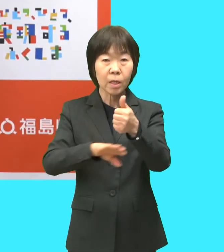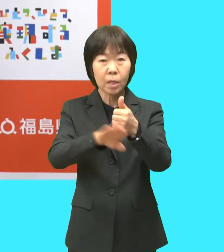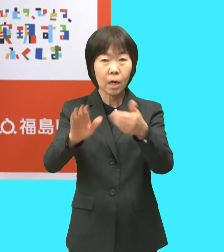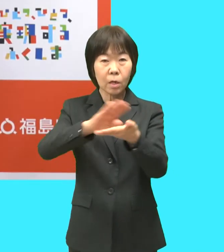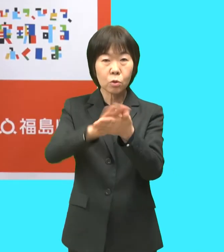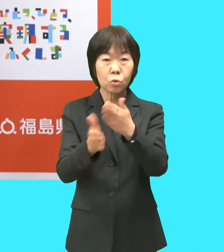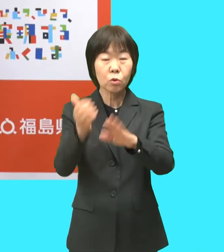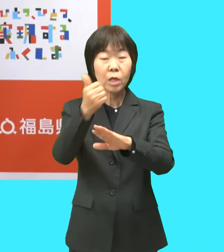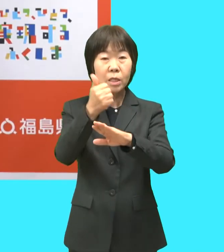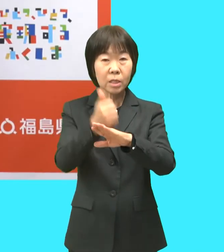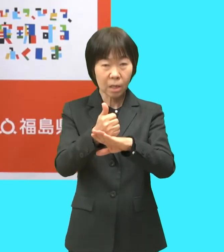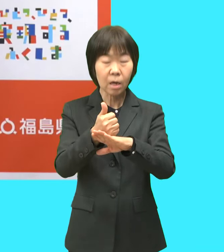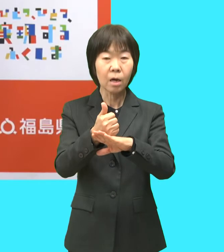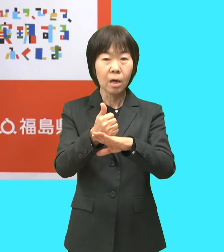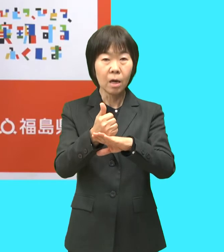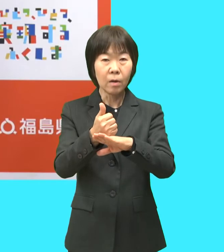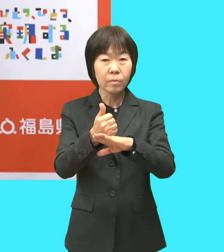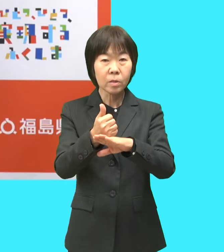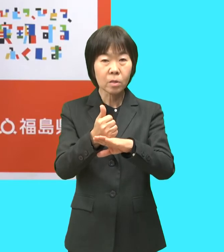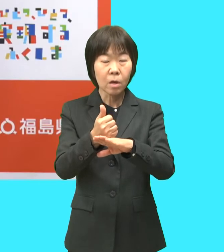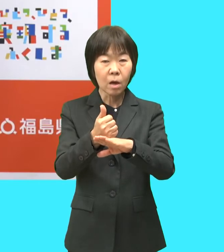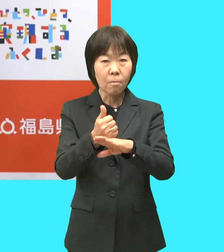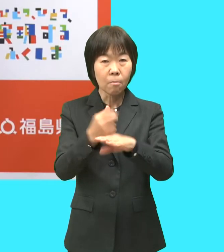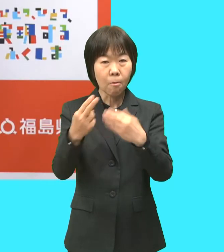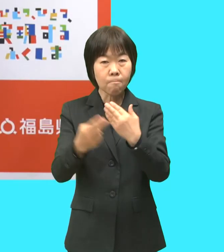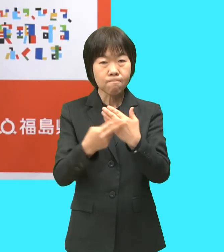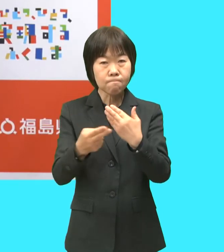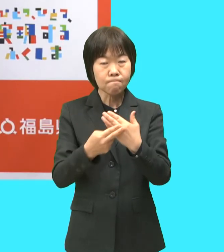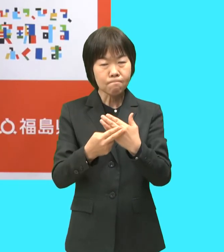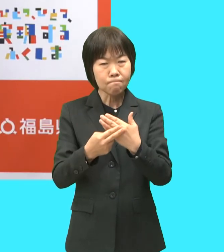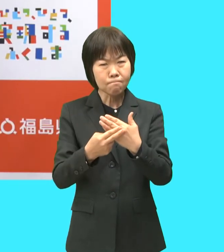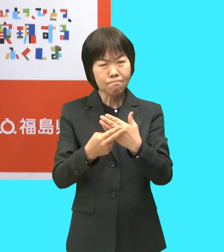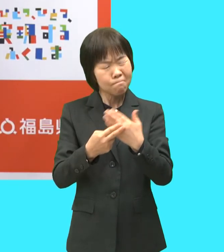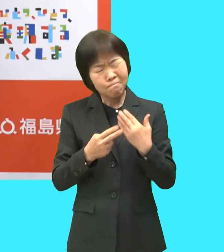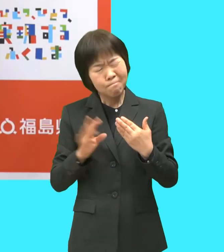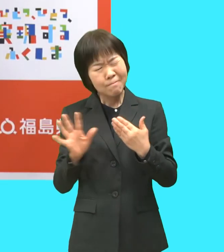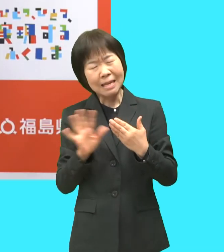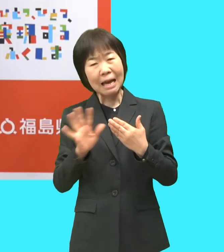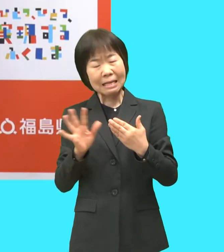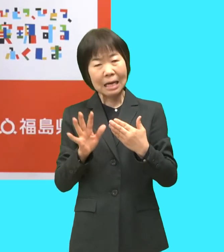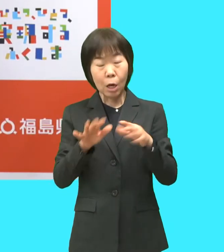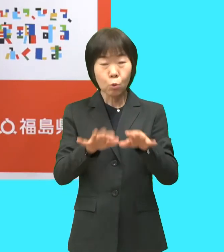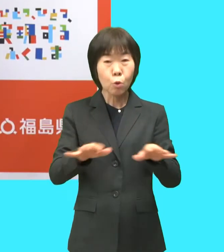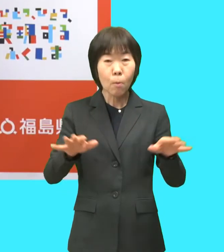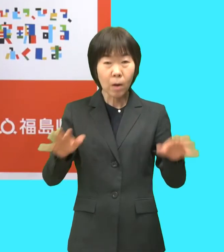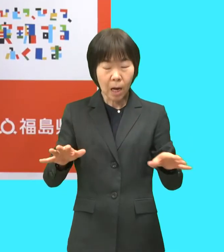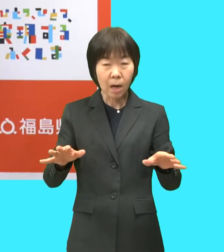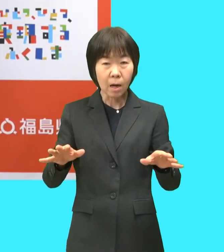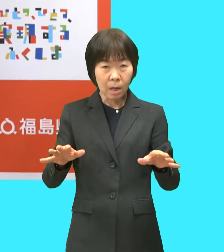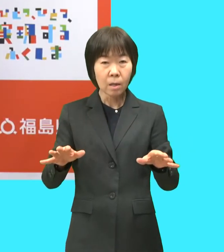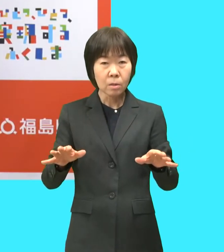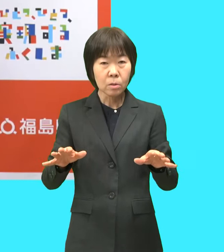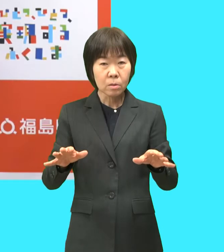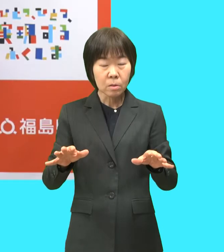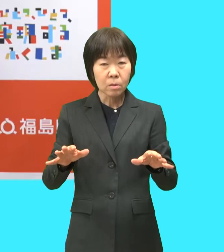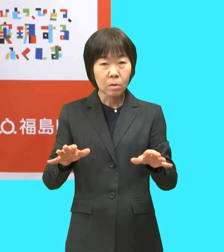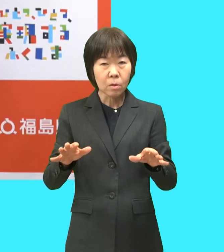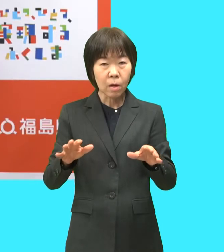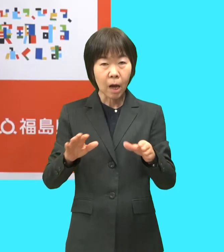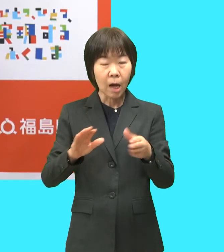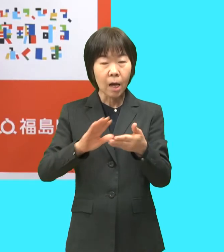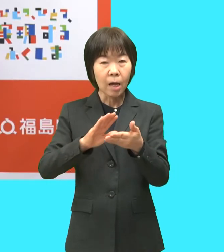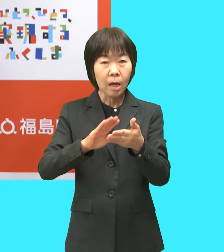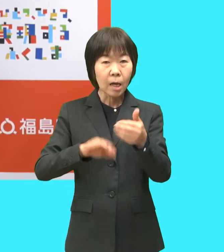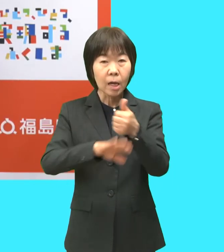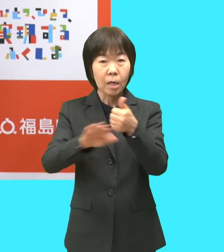踏まえて受験したくない子どもがスムーズにそうやって回避できるような仕組みを環境省の中で検討を始